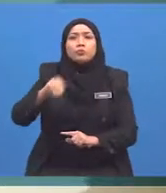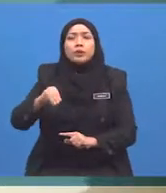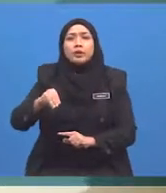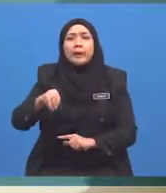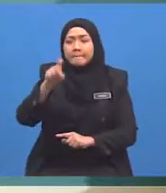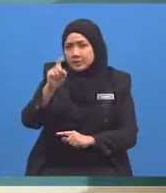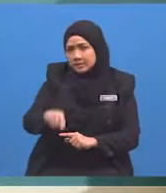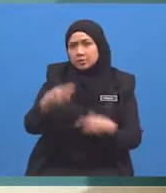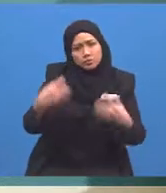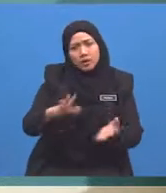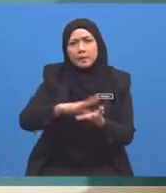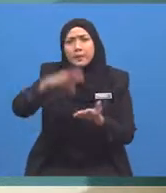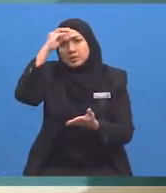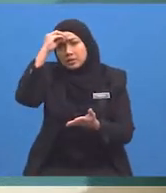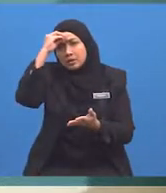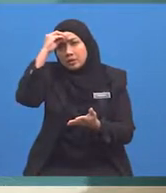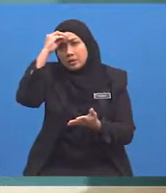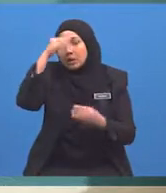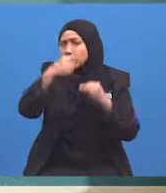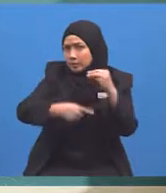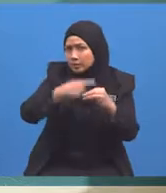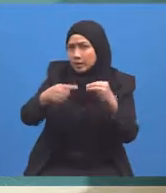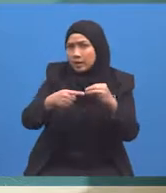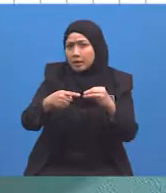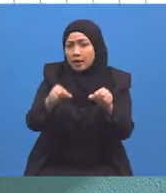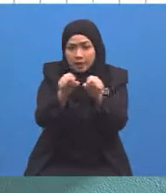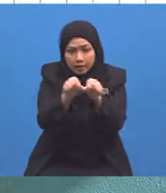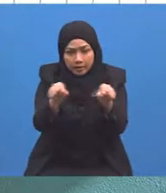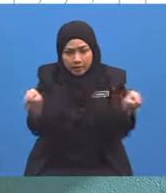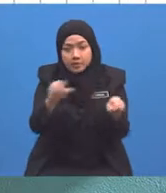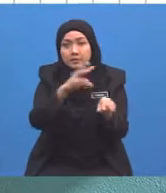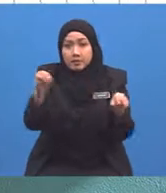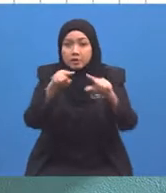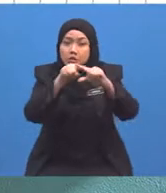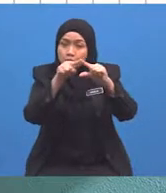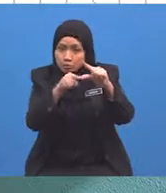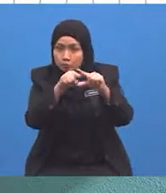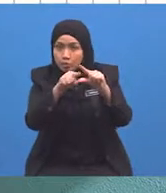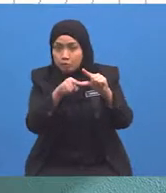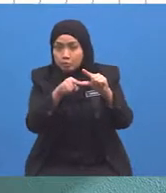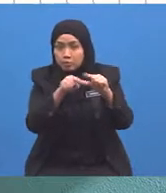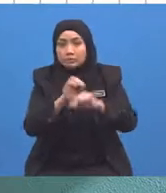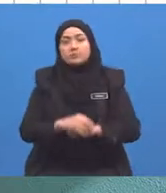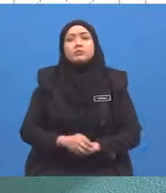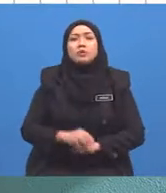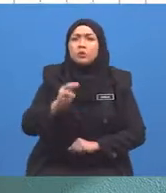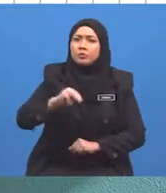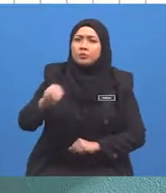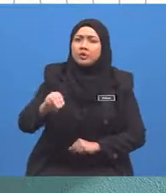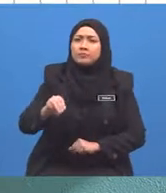telah mempelajari mengenai garis dan sudut. Murid-murid juga pasti sudah